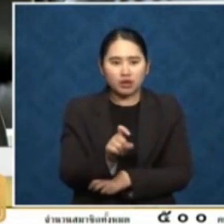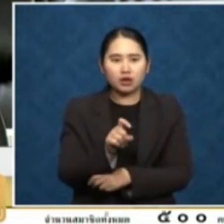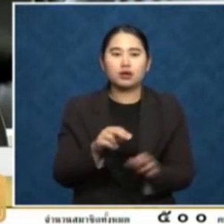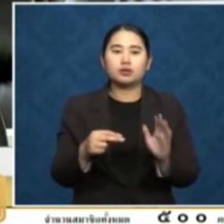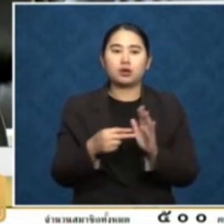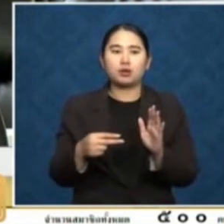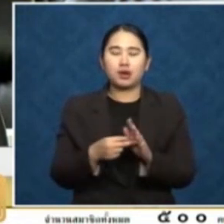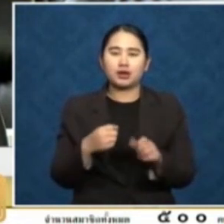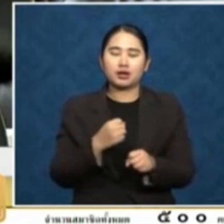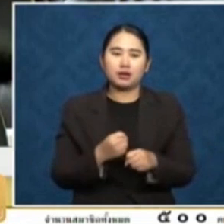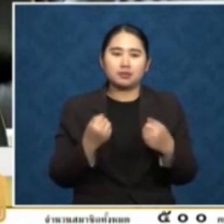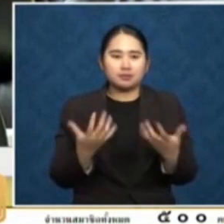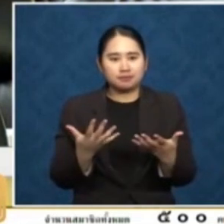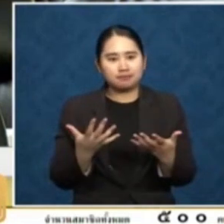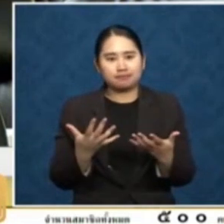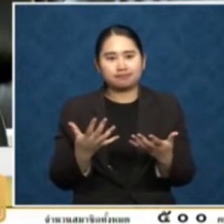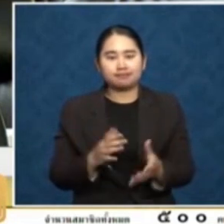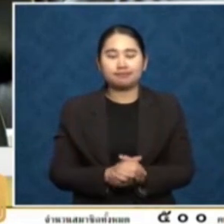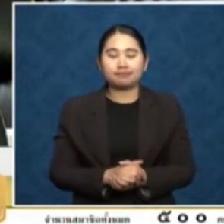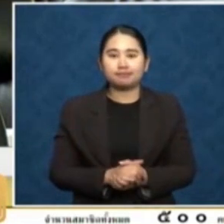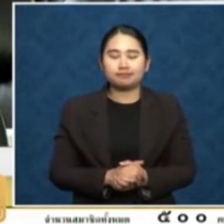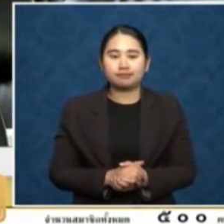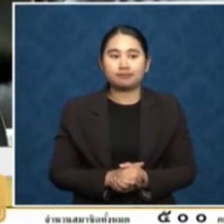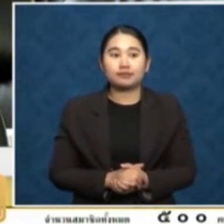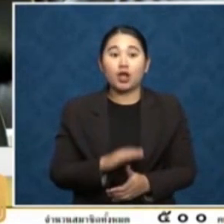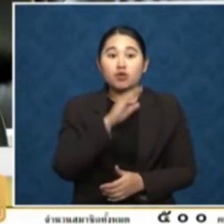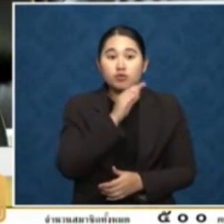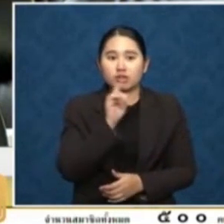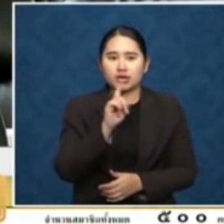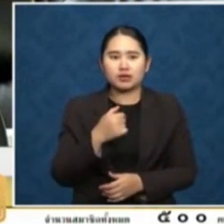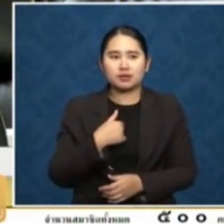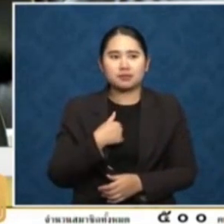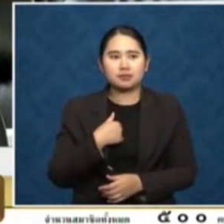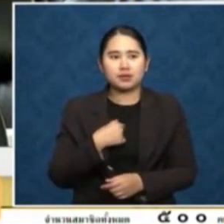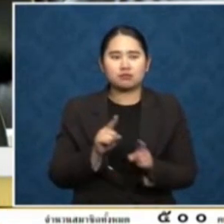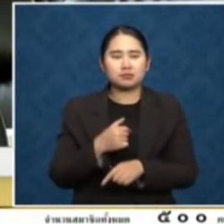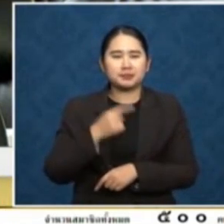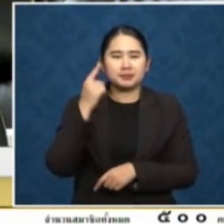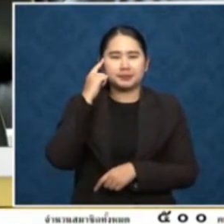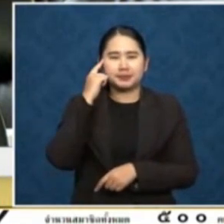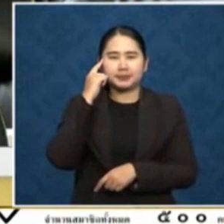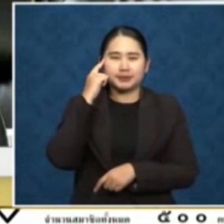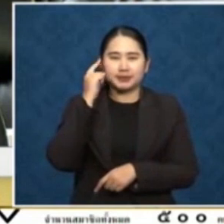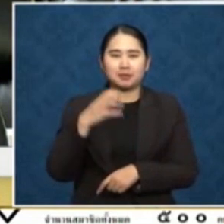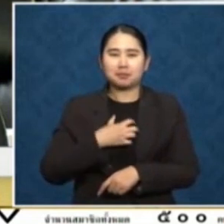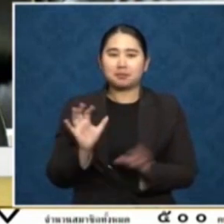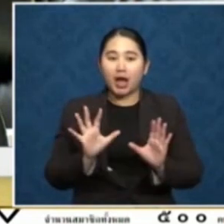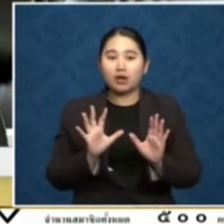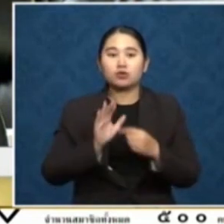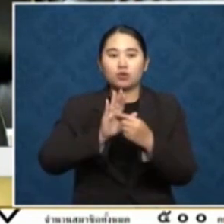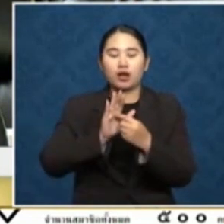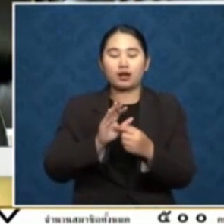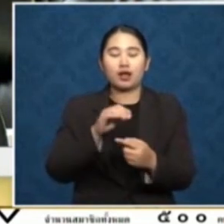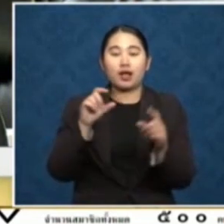เองตามที่ตัวเองต้องการมันเลยสุ่มเสี่ยงก่ออาชญกรรมมากเกินไปครับท่านประธานในกรณีที่มีคน